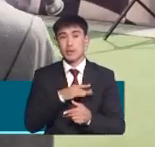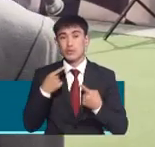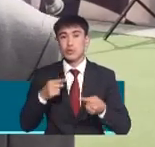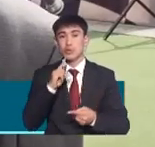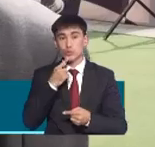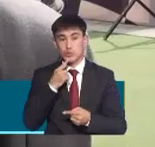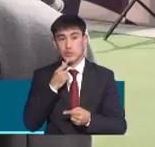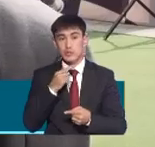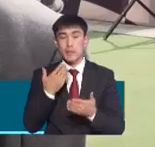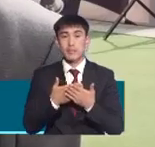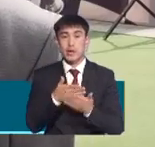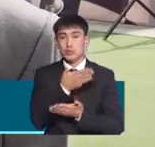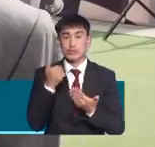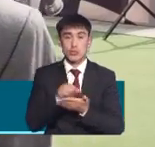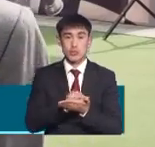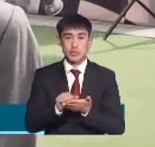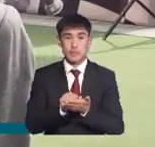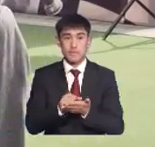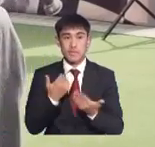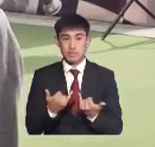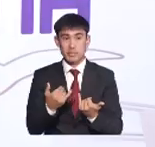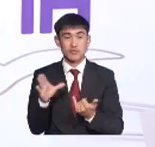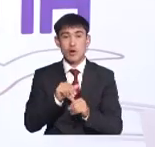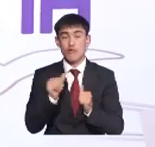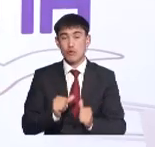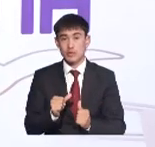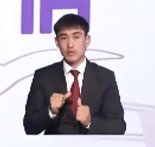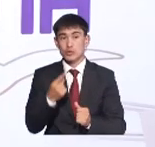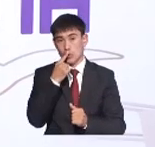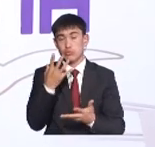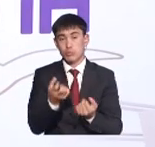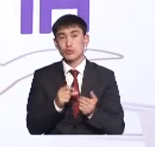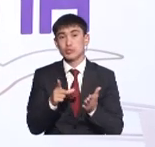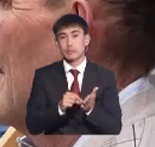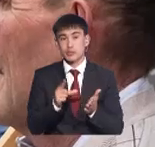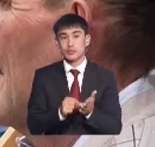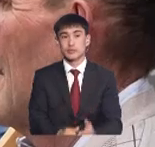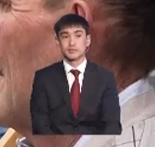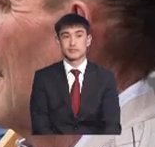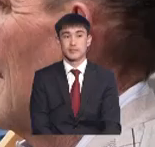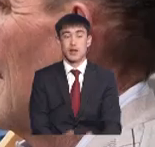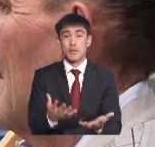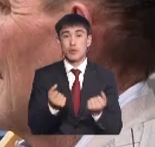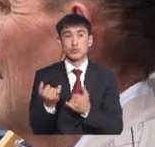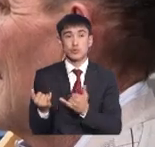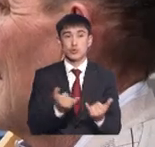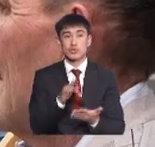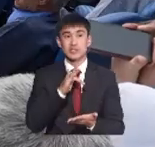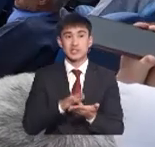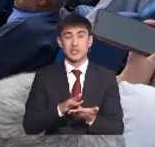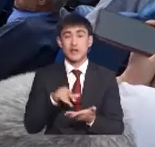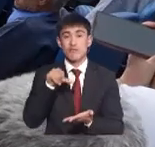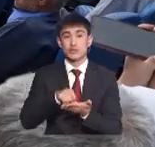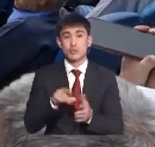другие трудности например отсутствие документов Но теперь я всё оформил и скоро буду получать пенсию для получателей услуг центра